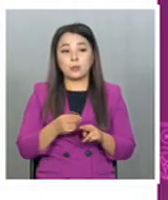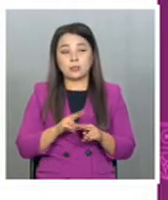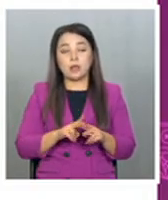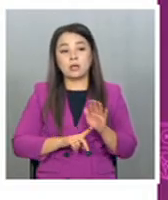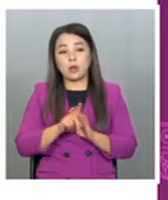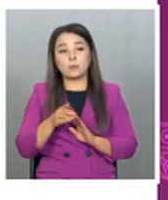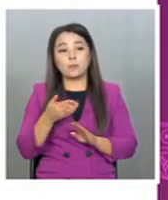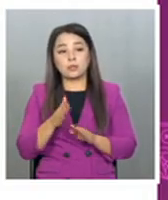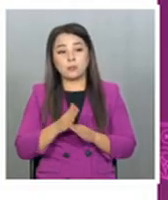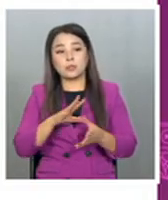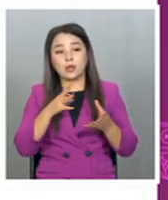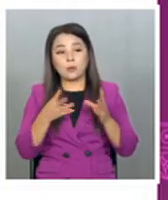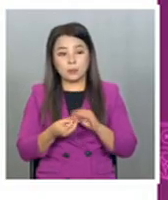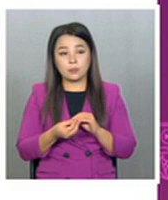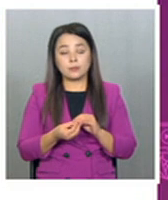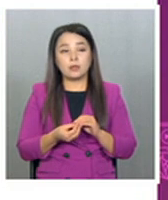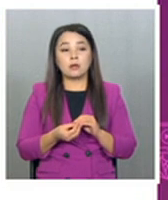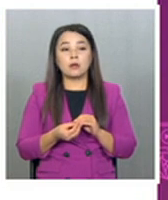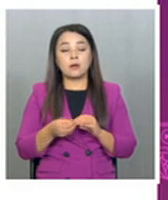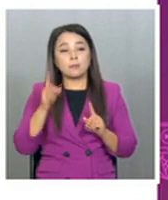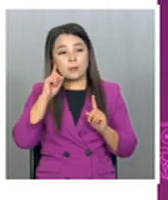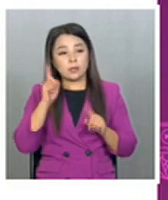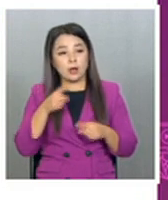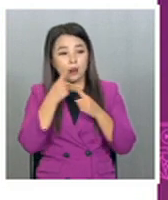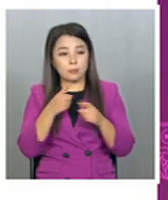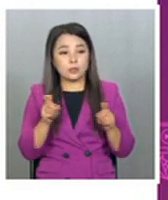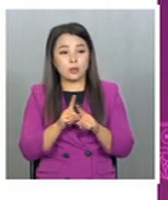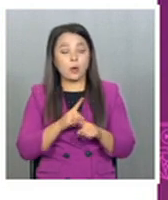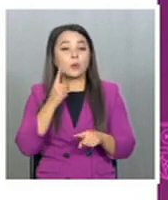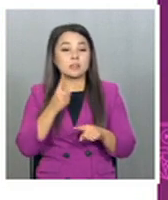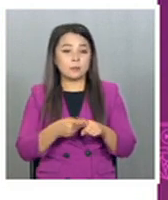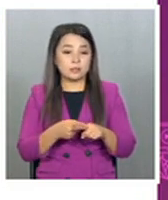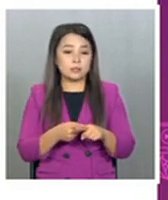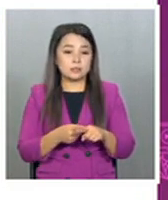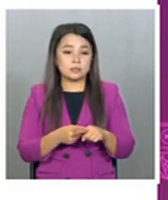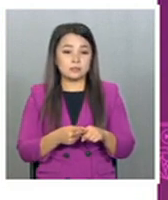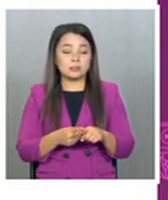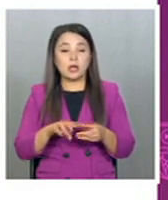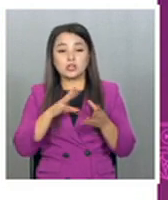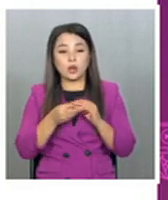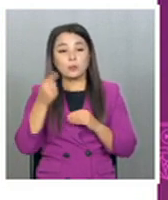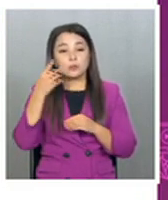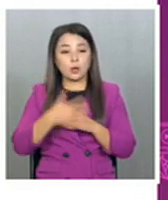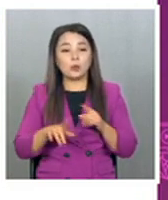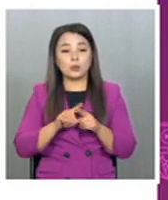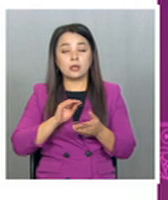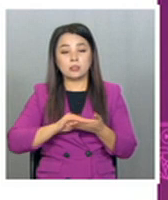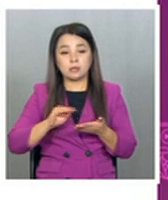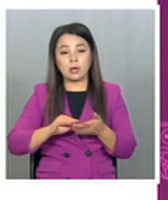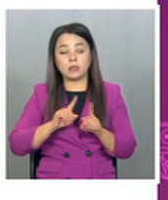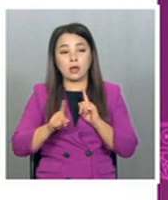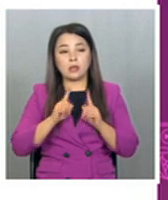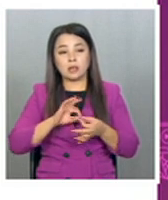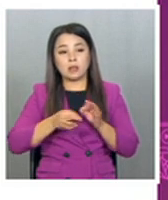бөлімде жалпы пікір, белгілі ақпарат, яғни қосыламын. Жалпы түсініктеме беріп, талқылау